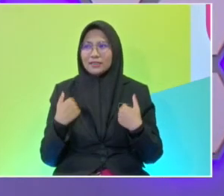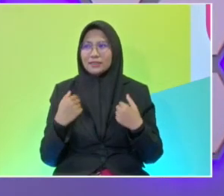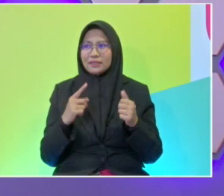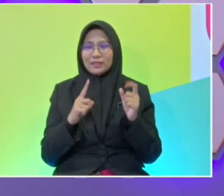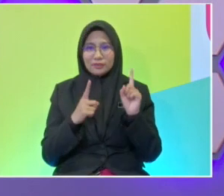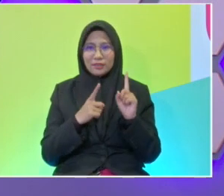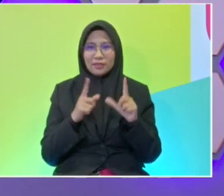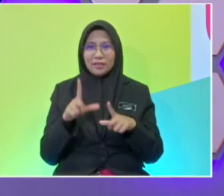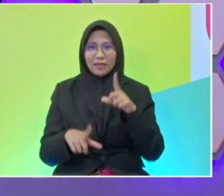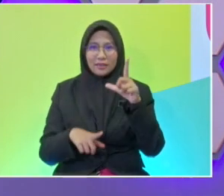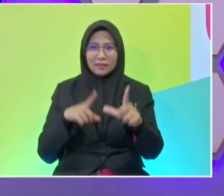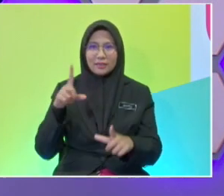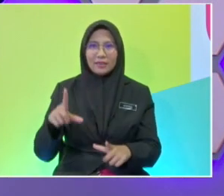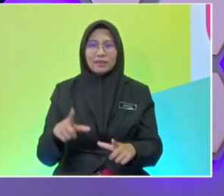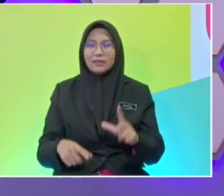aktif